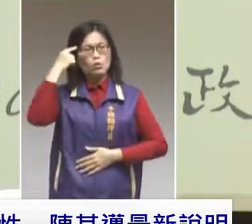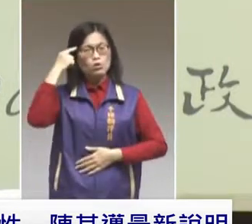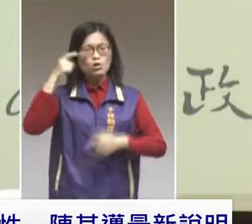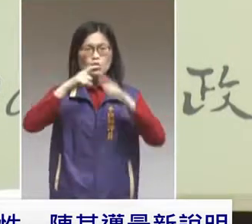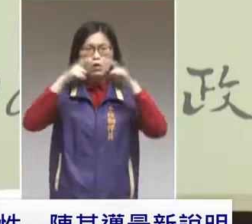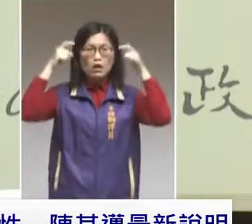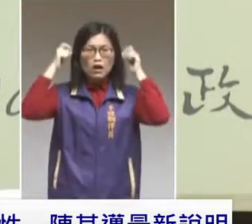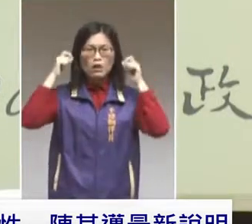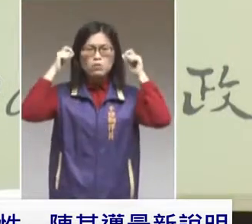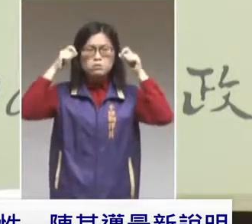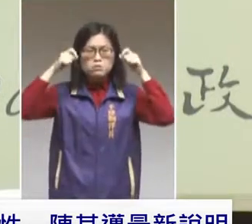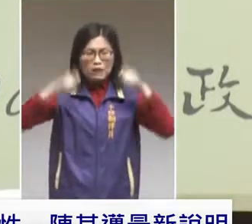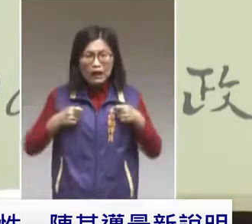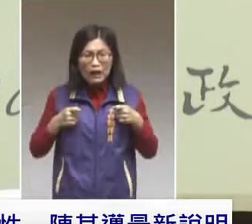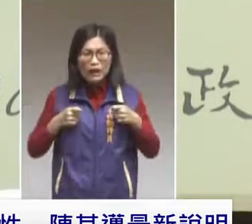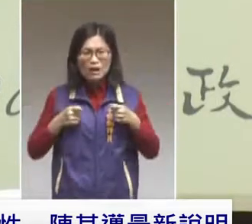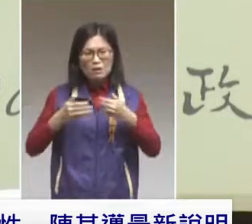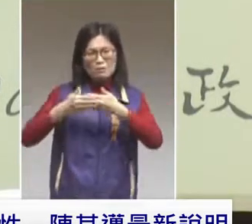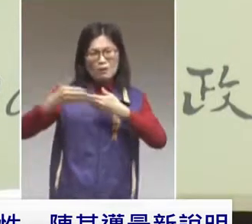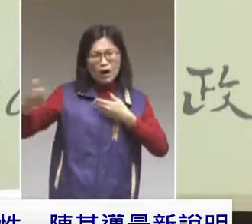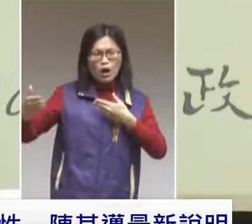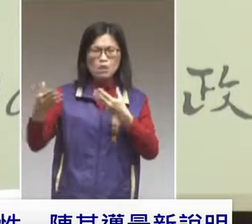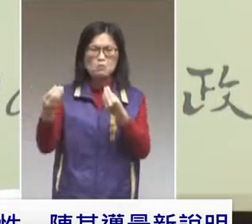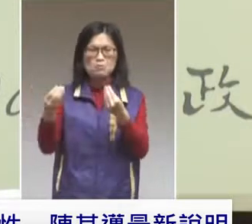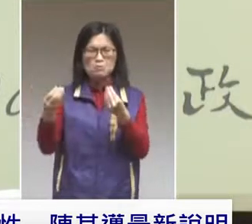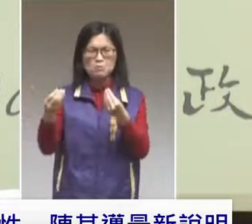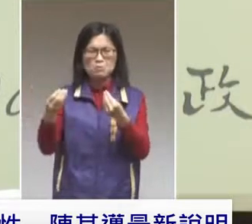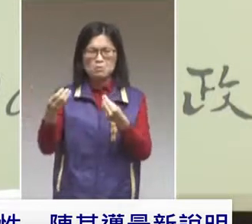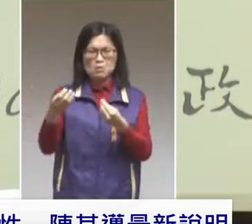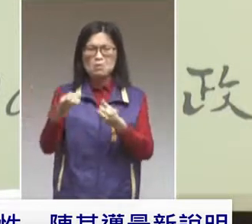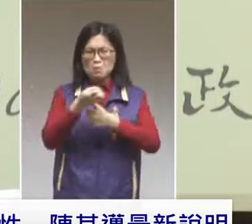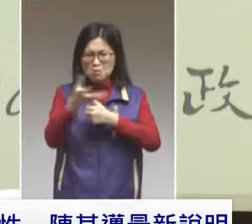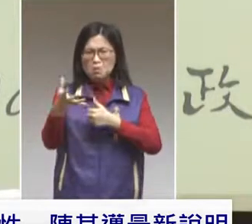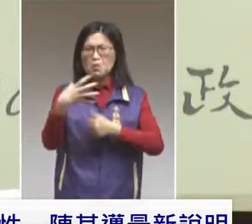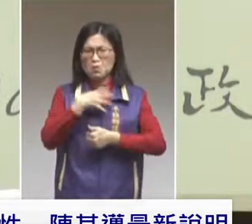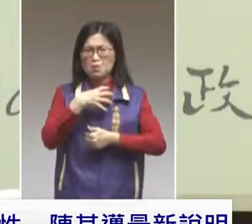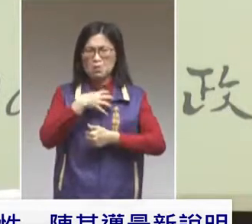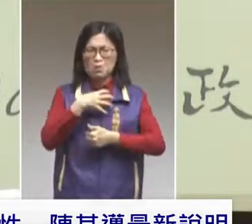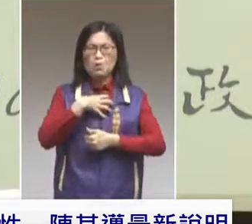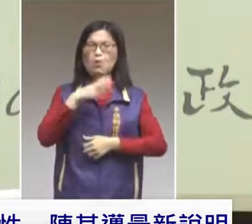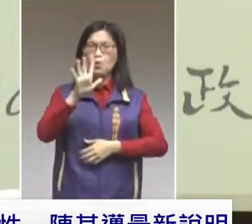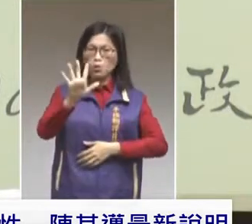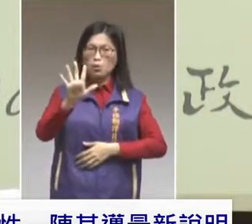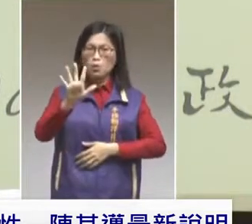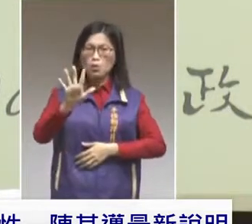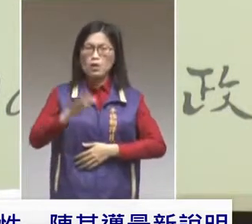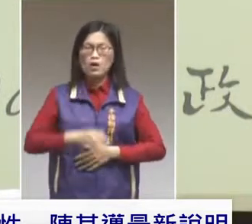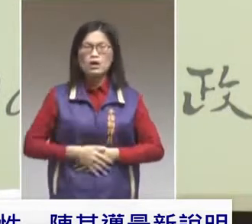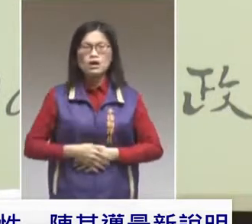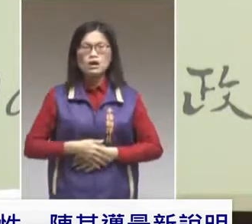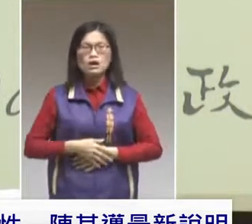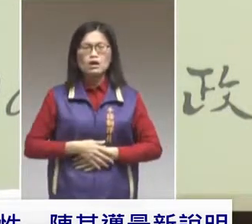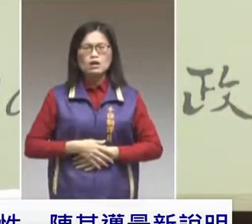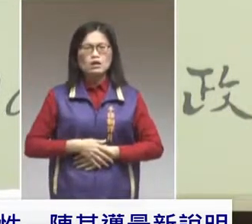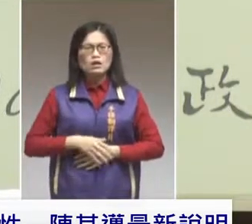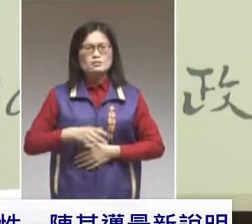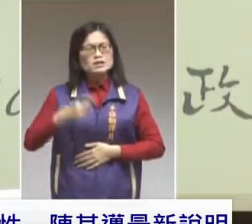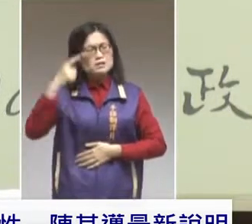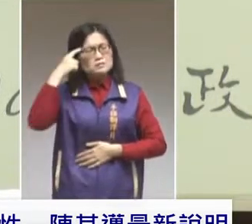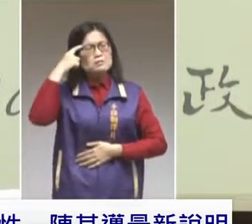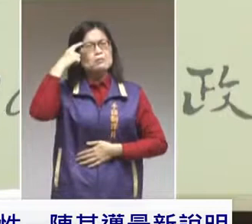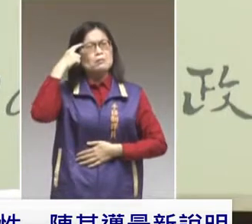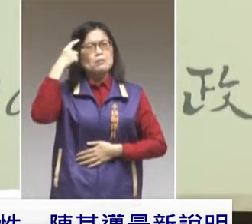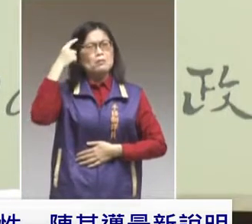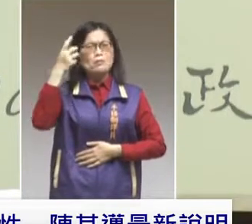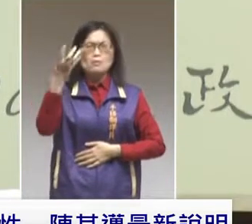以我想在口罩拿下来没有保持社交距离，其实还是有潜在的风险。好，那所